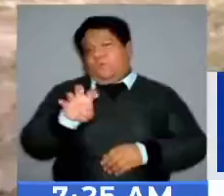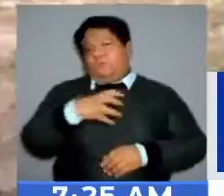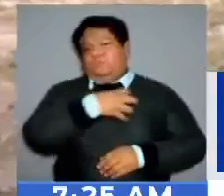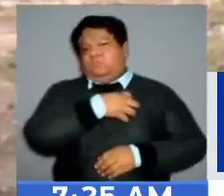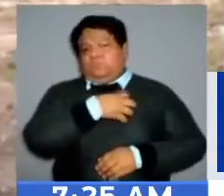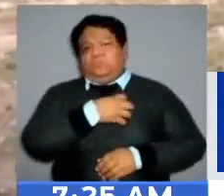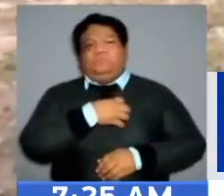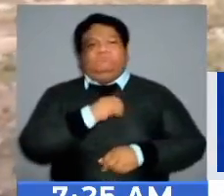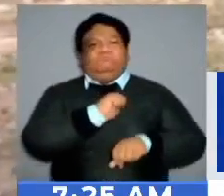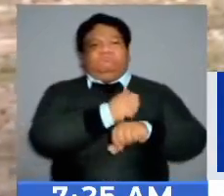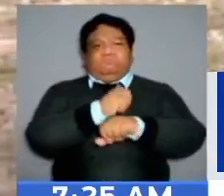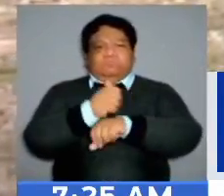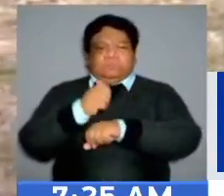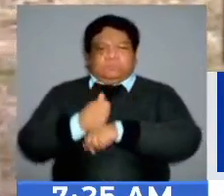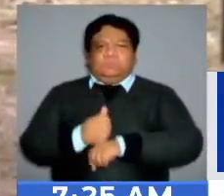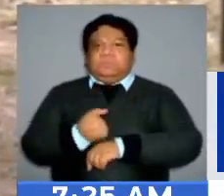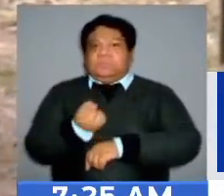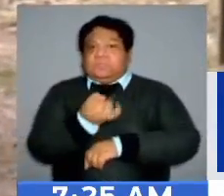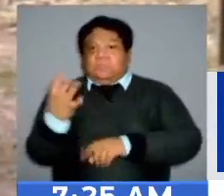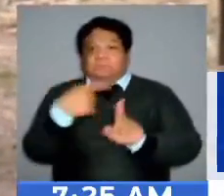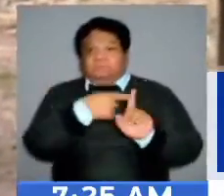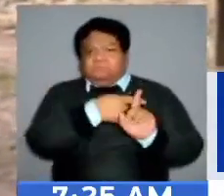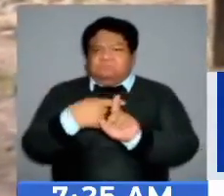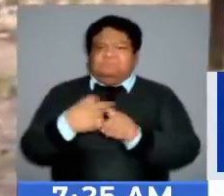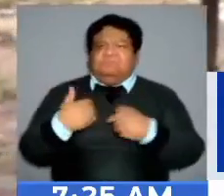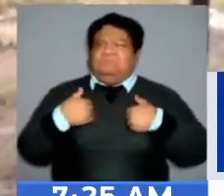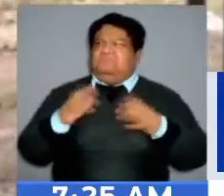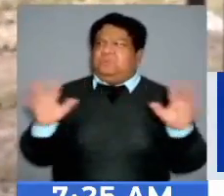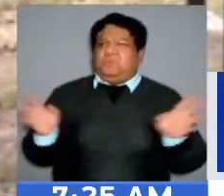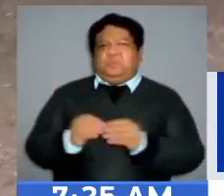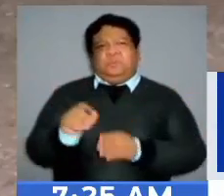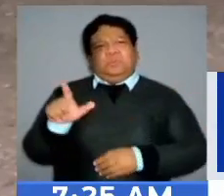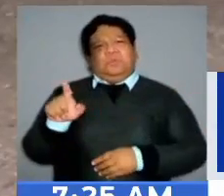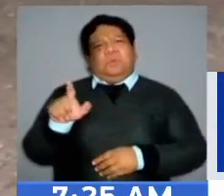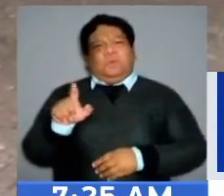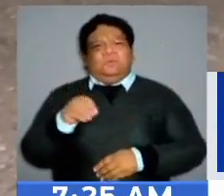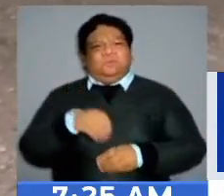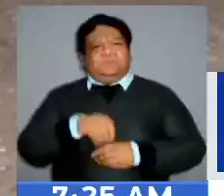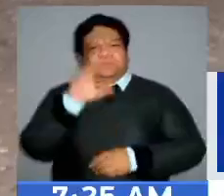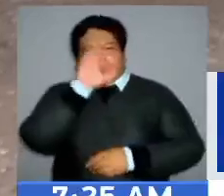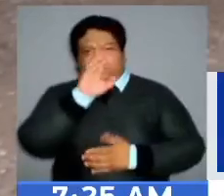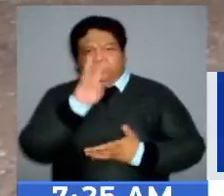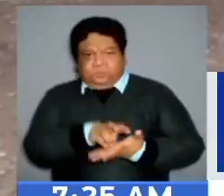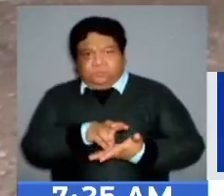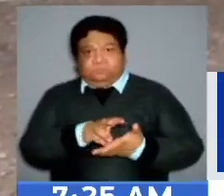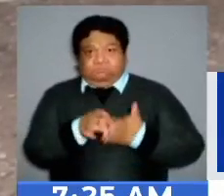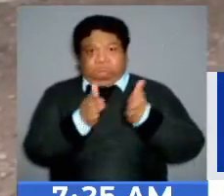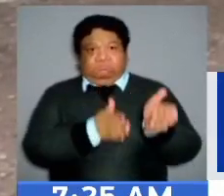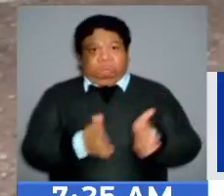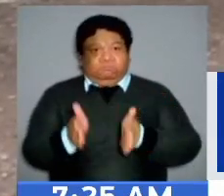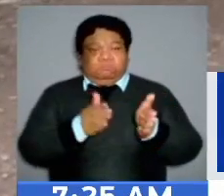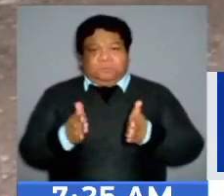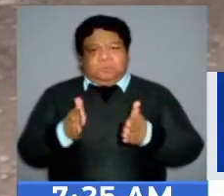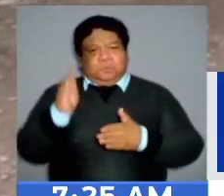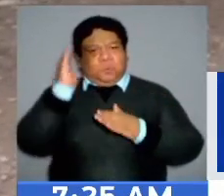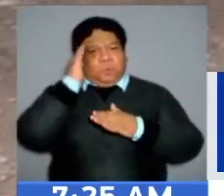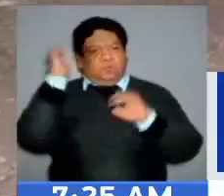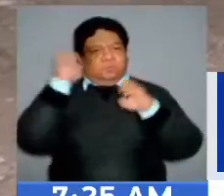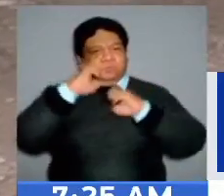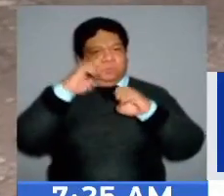at private cemetery sa Cebu City. Isa rin sa mga pinaghahandaan ang inaasahang pagsikip ng daloy ng trapiko.